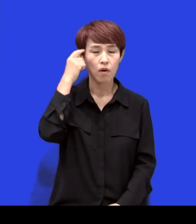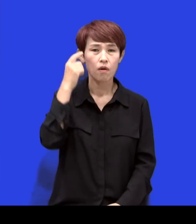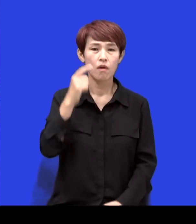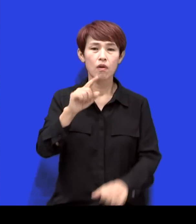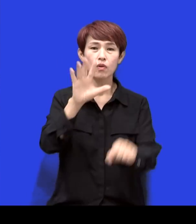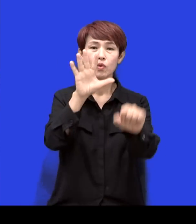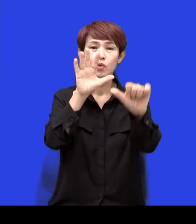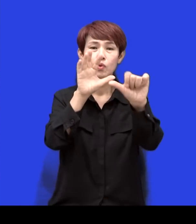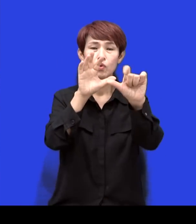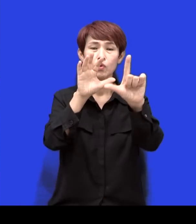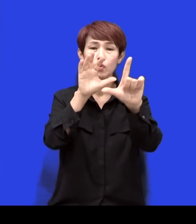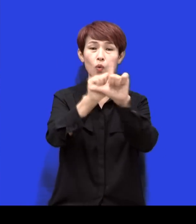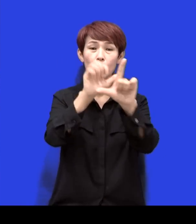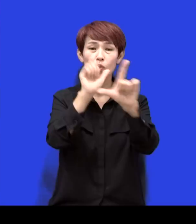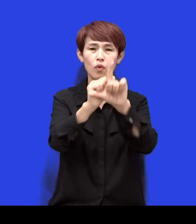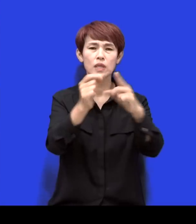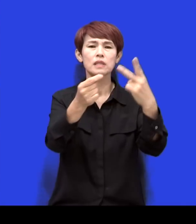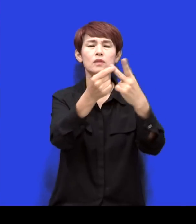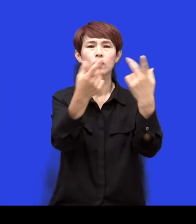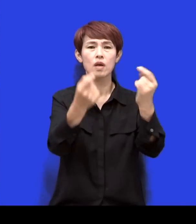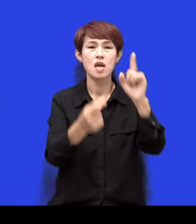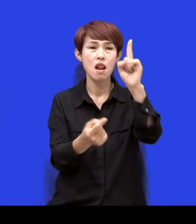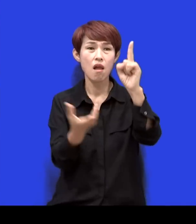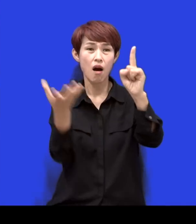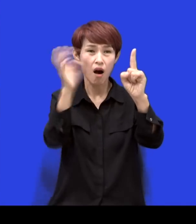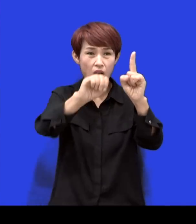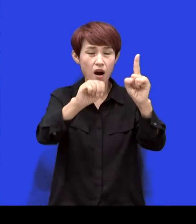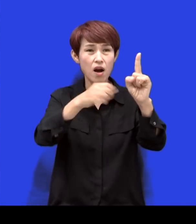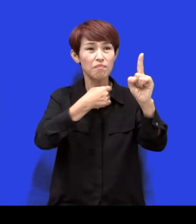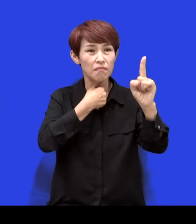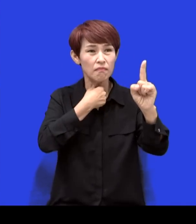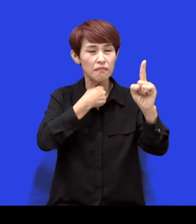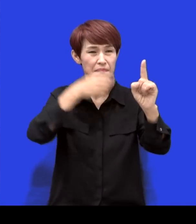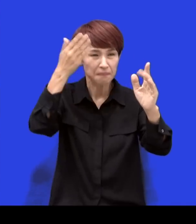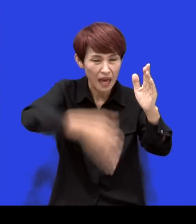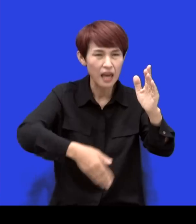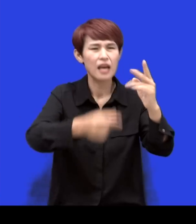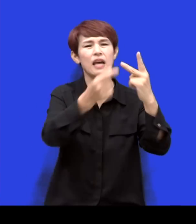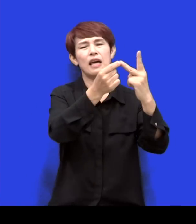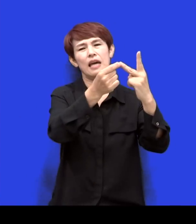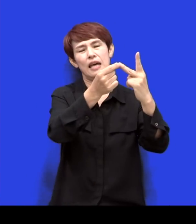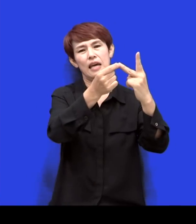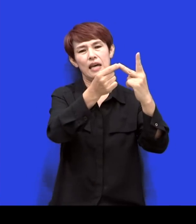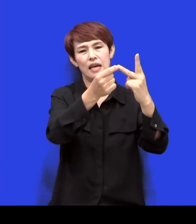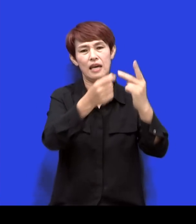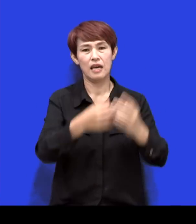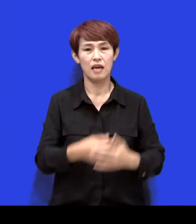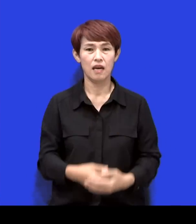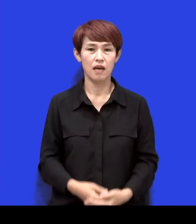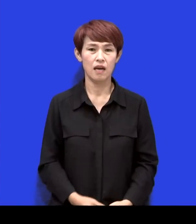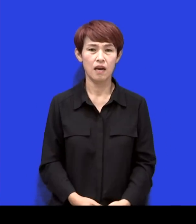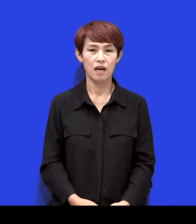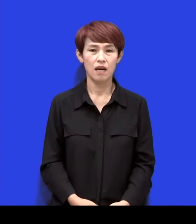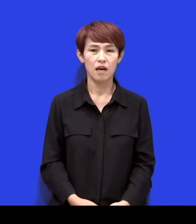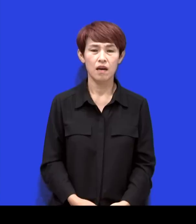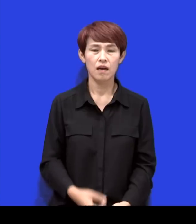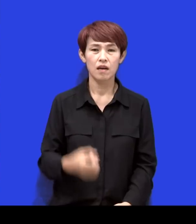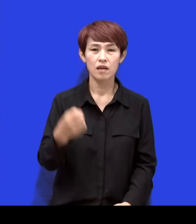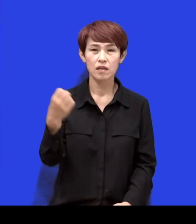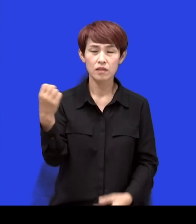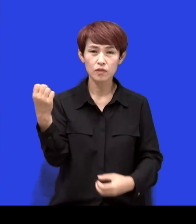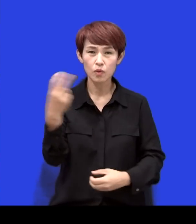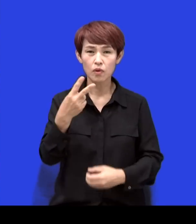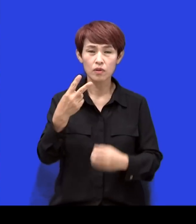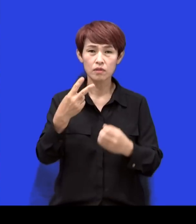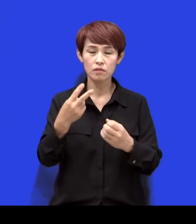거예요. 예. 그렇죠, 그렇죠. 간발의 차이로 이제 어. 1억을 놓치니까 그리고 이제 우수상 돼서 출간이 되면 뭐 신인 작가니까 책이 많이 안 팔릴